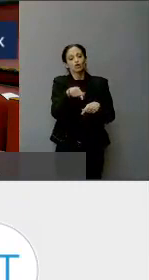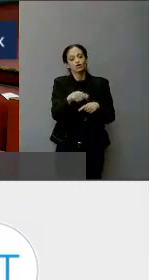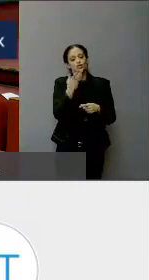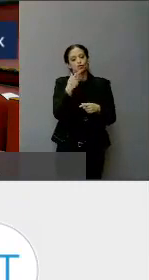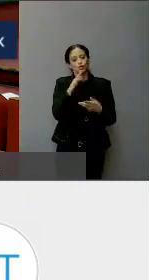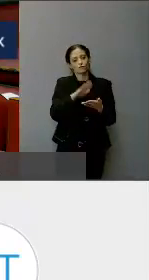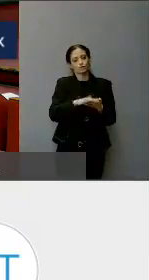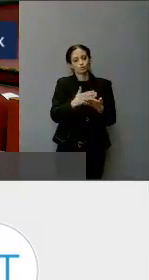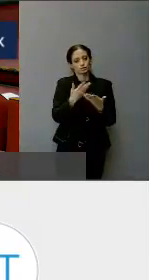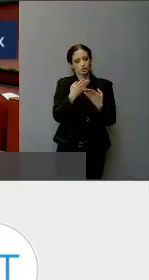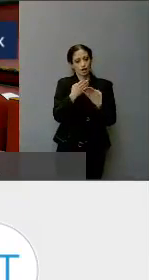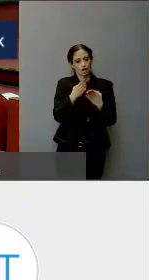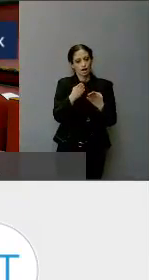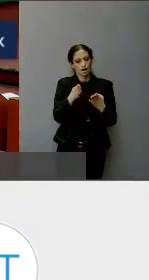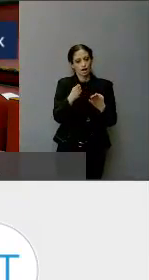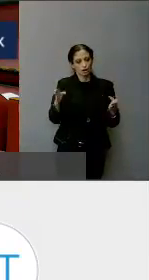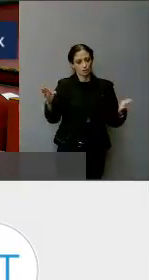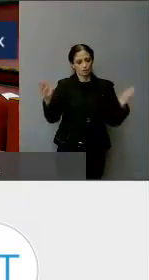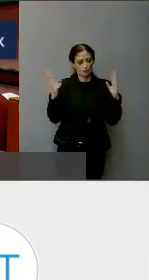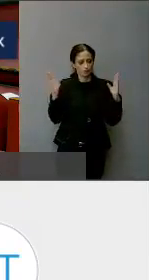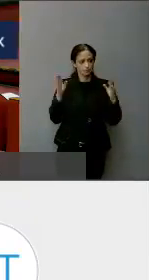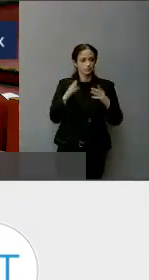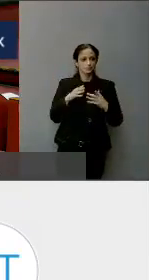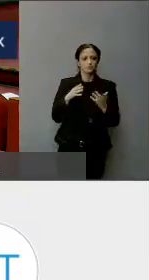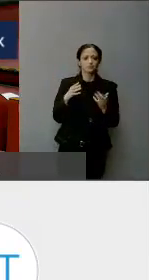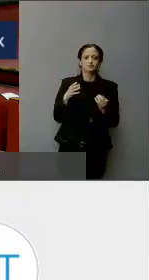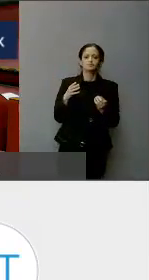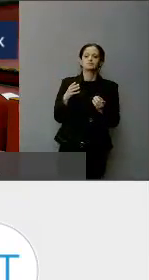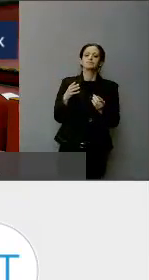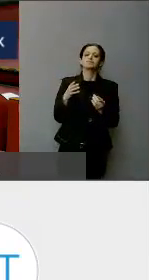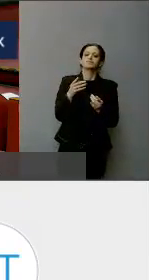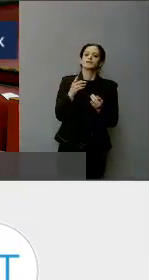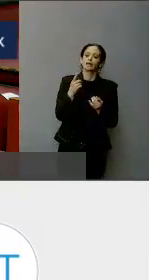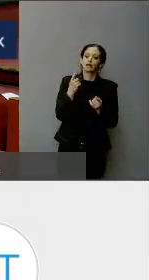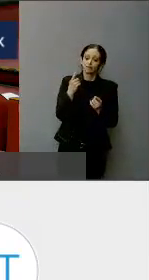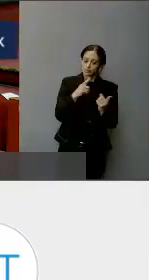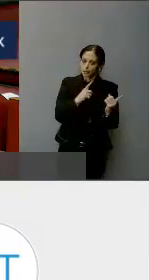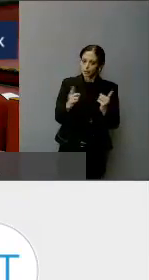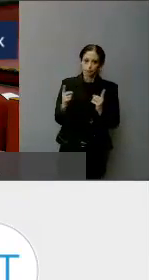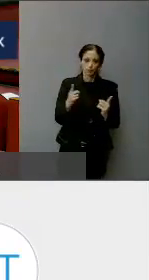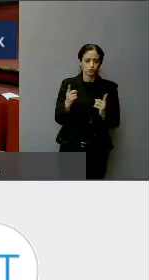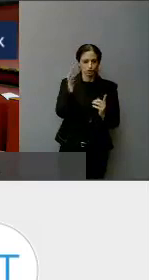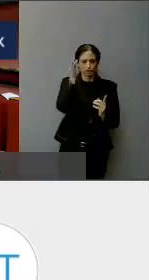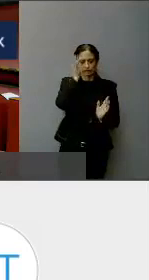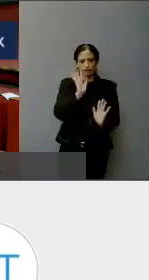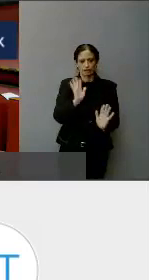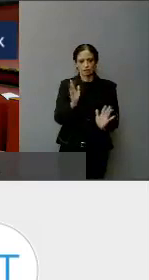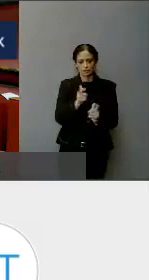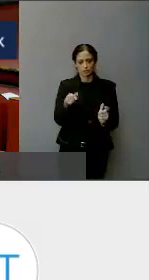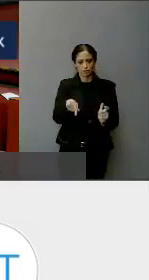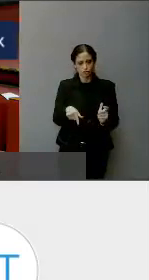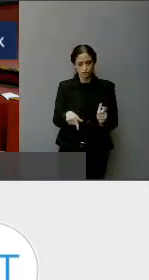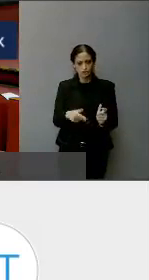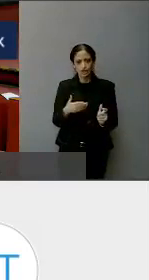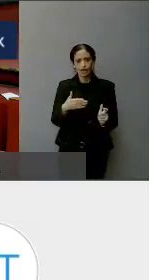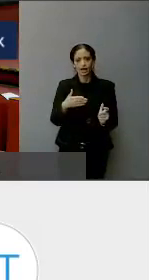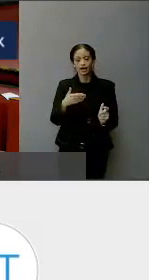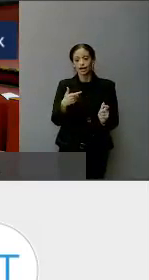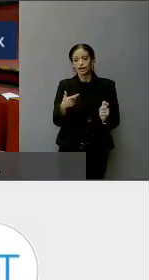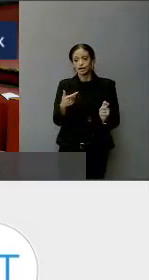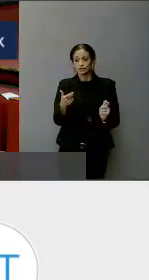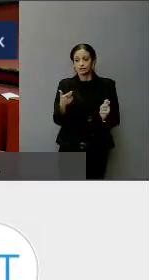più ampia perché davvero credo che questo sia un momento drammaticamente importante profondo per la città soprattutto perché